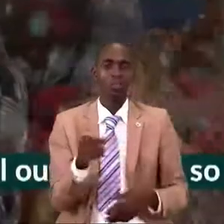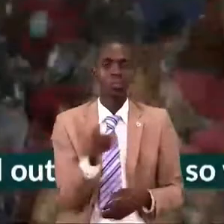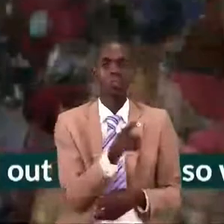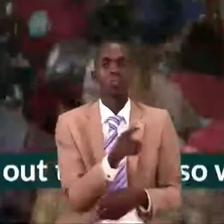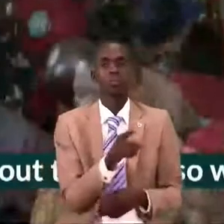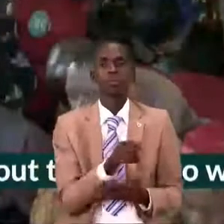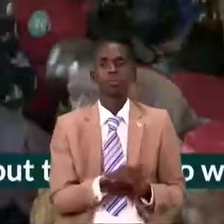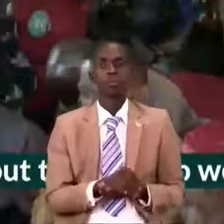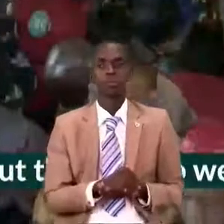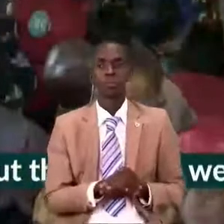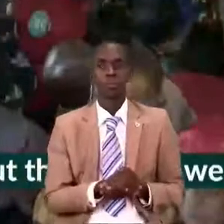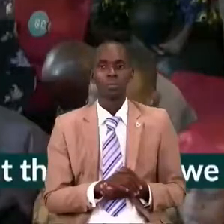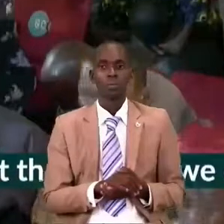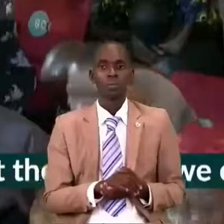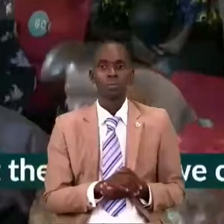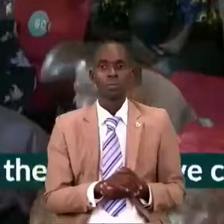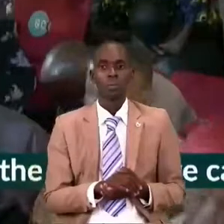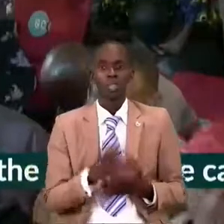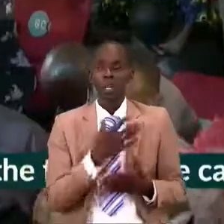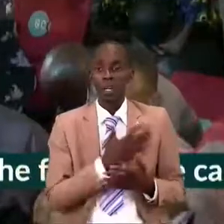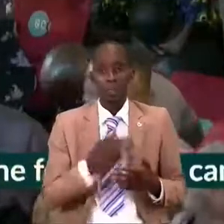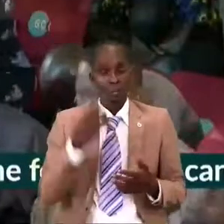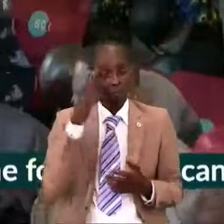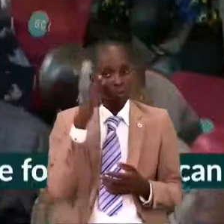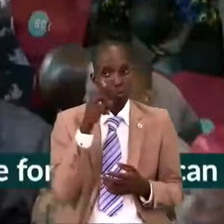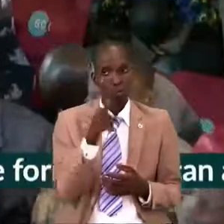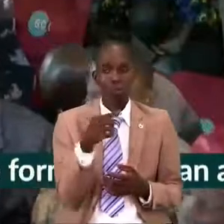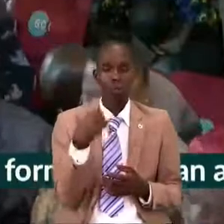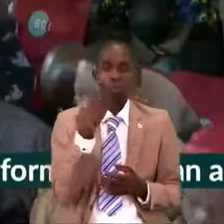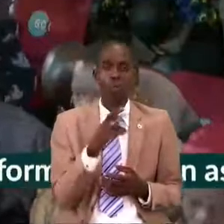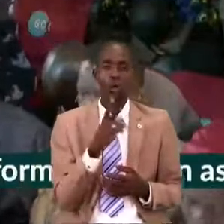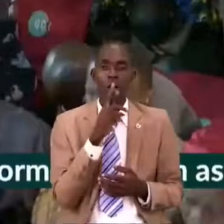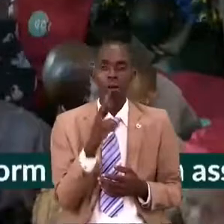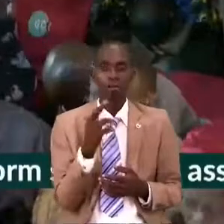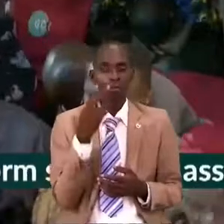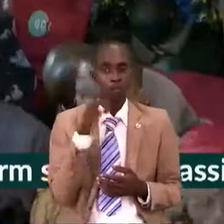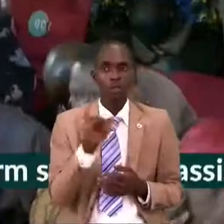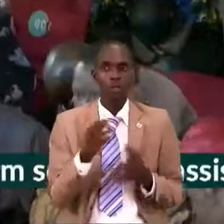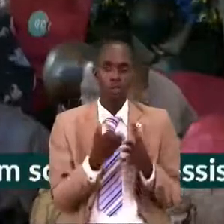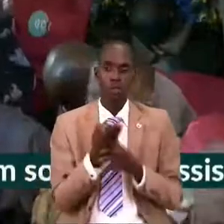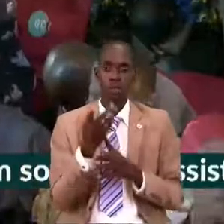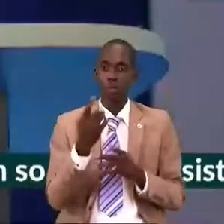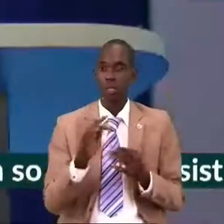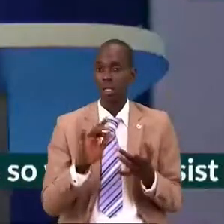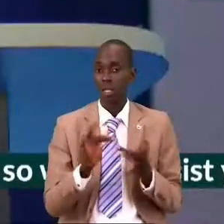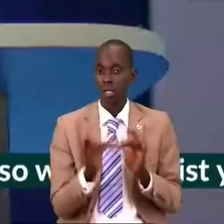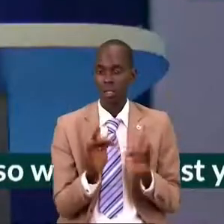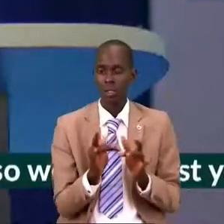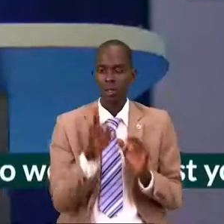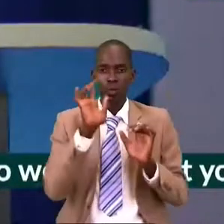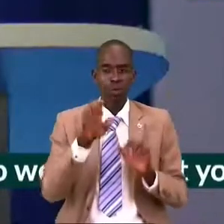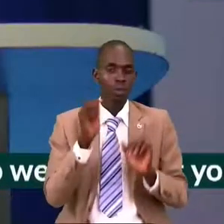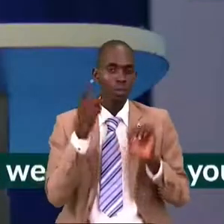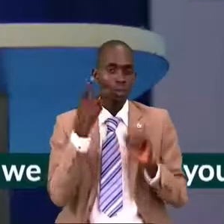Aidez ceux-là qui ne savent pas écrire. Aidez-les à remplir les formulaires, les fiches de décision.